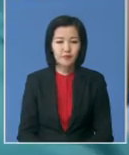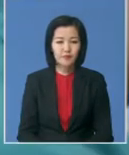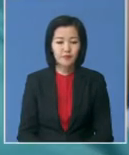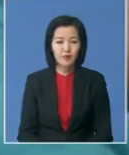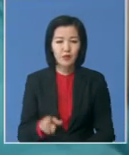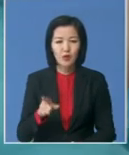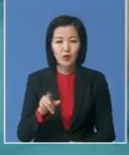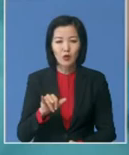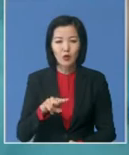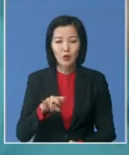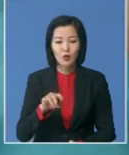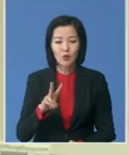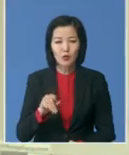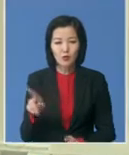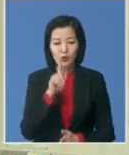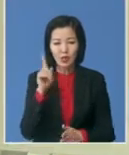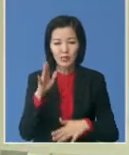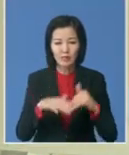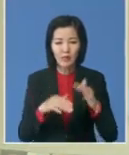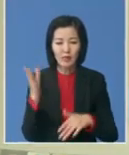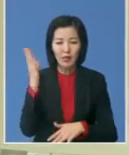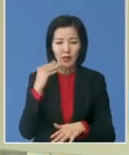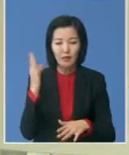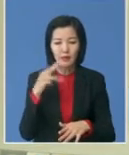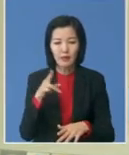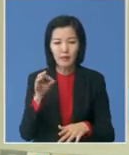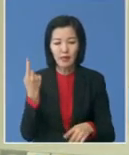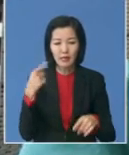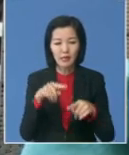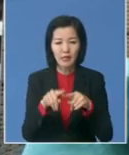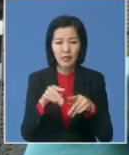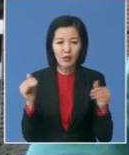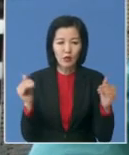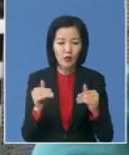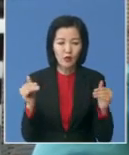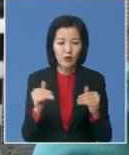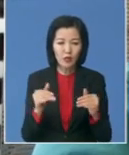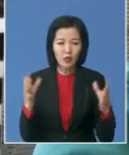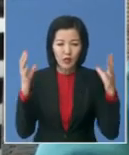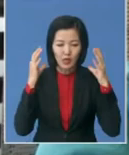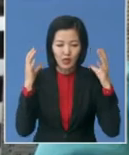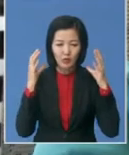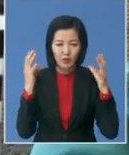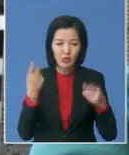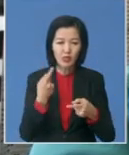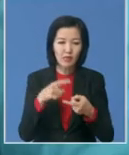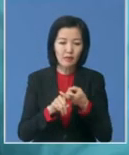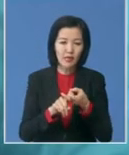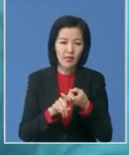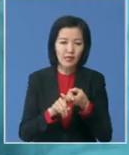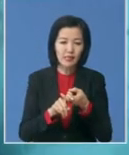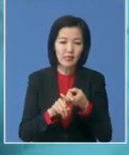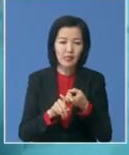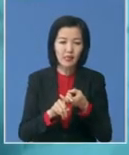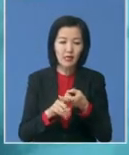Гүлнұр Жолдыбайқызы жас маман. Биыл Алматы мемлекеттік политехникалық колледжін радиотехника және байланыс мамандығы бойынша бітірген. Диплом